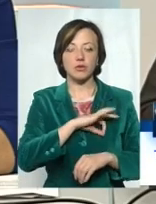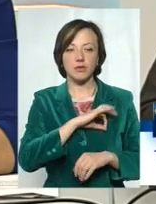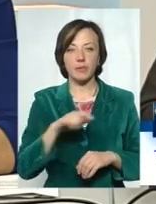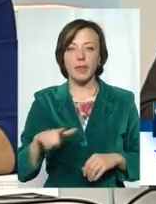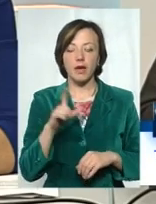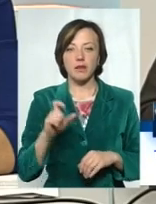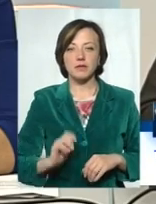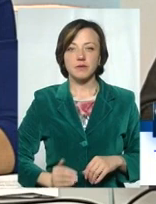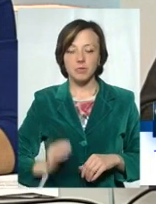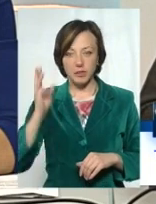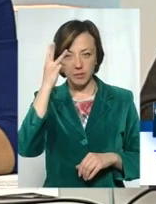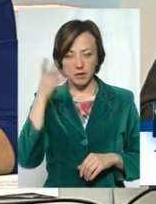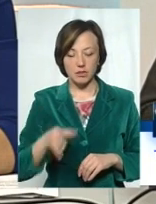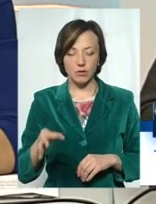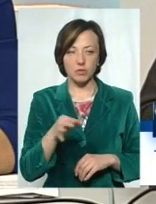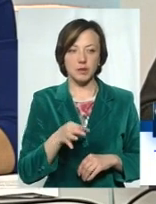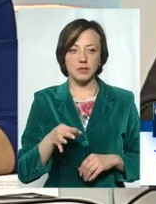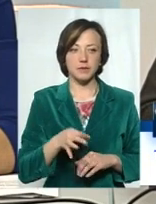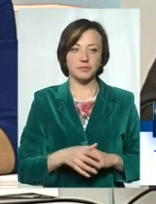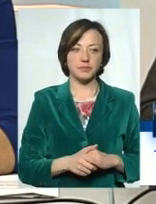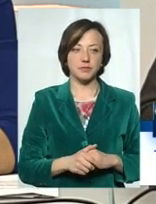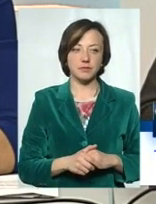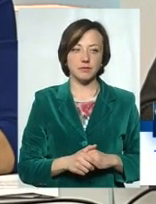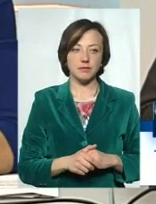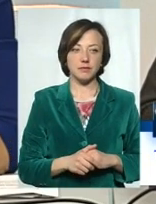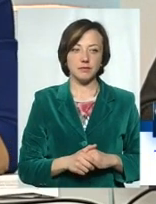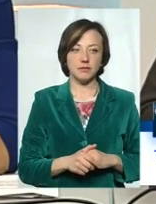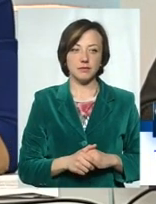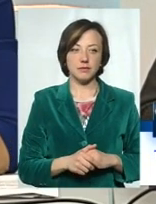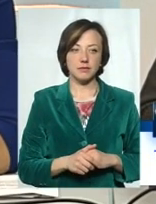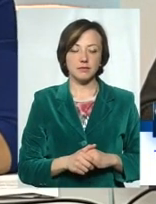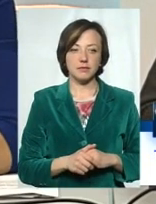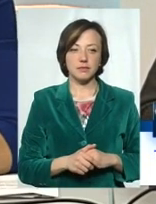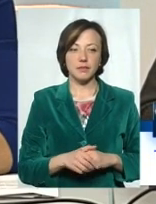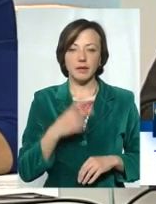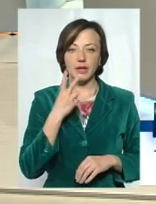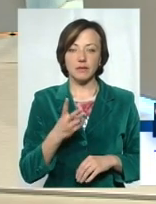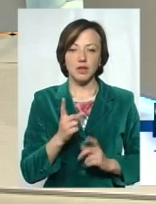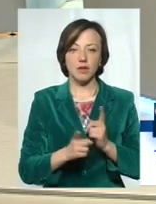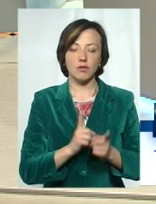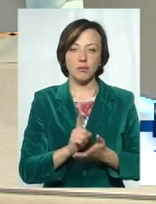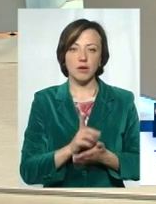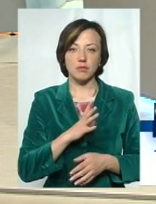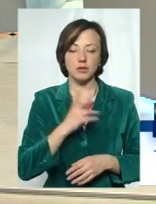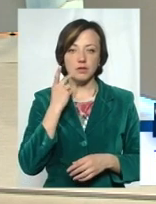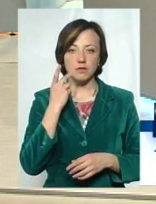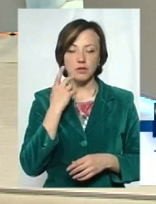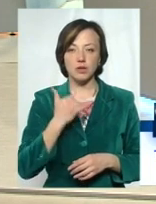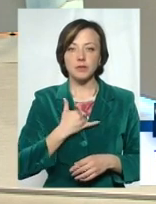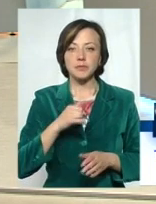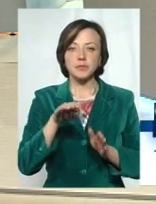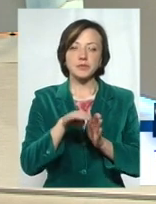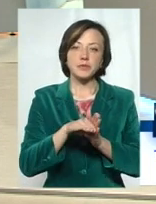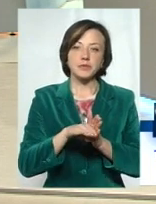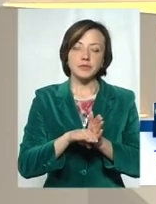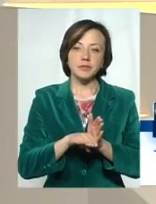газофірмі Хмельницької області. Ось дивиться на реформу, яка має бути, що знову завжди все так